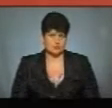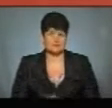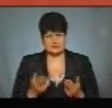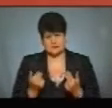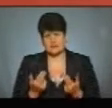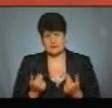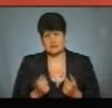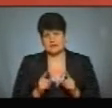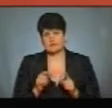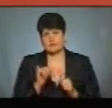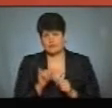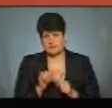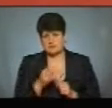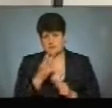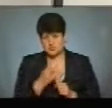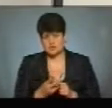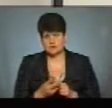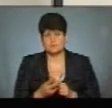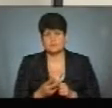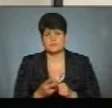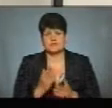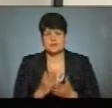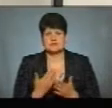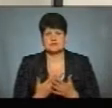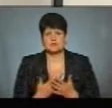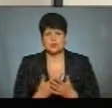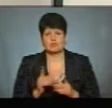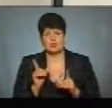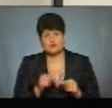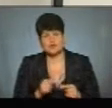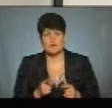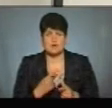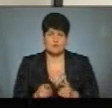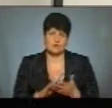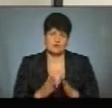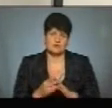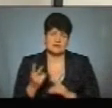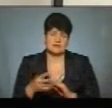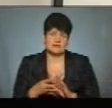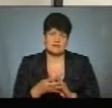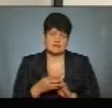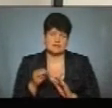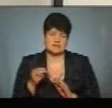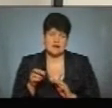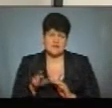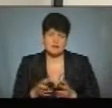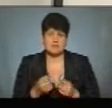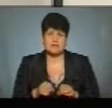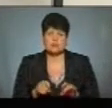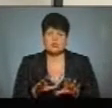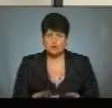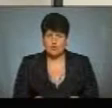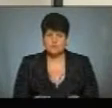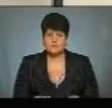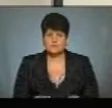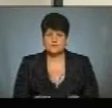процедуру. Так, ну, навіть у вас в сюжеті ще бачимо, є там зразок проїзного або договору. Так, тобто 29 травня Центральна виборча комісія прийняла